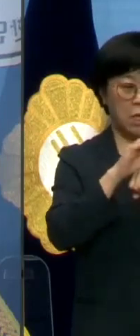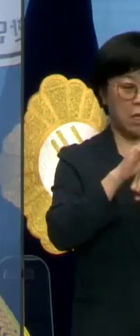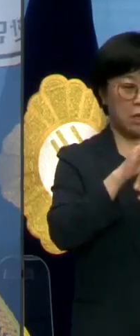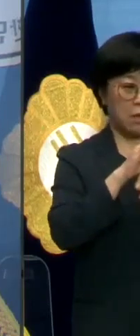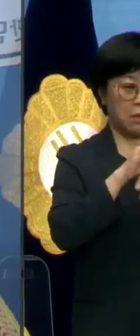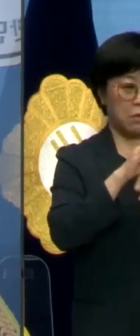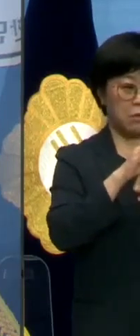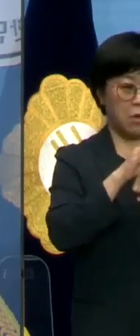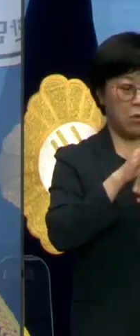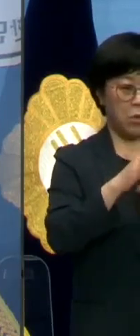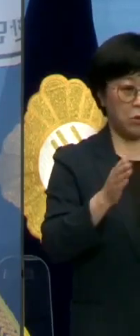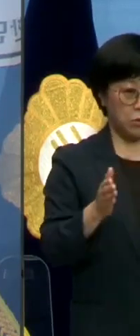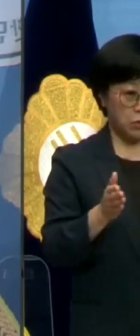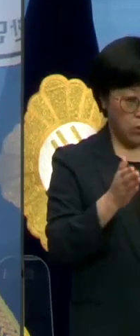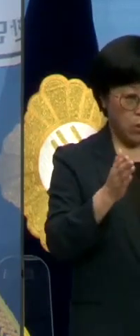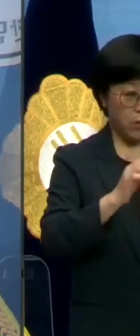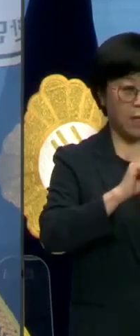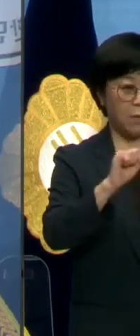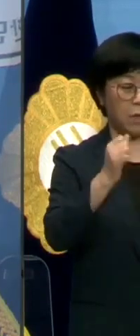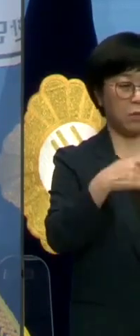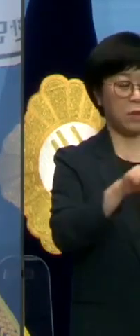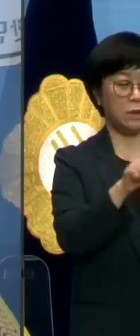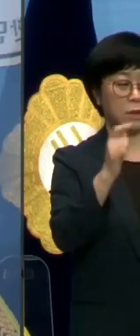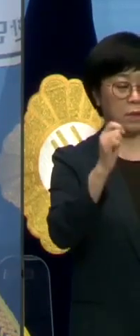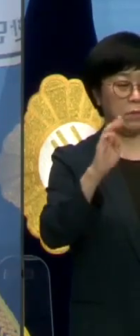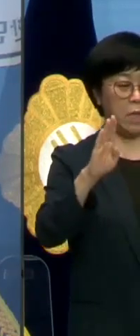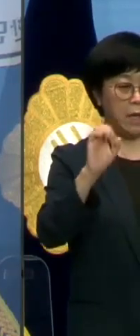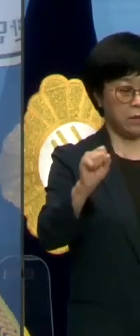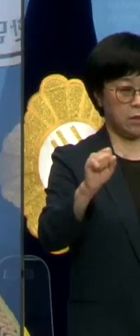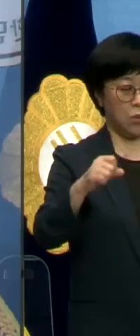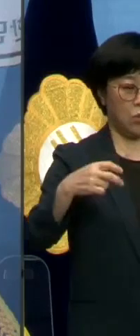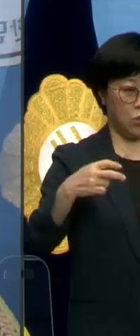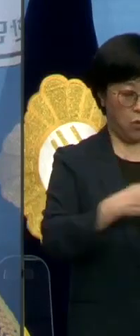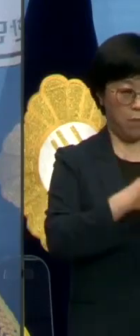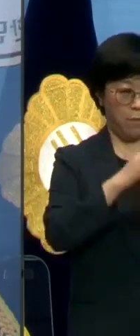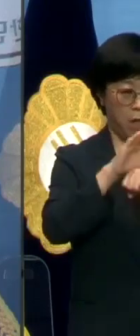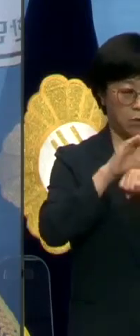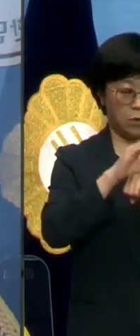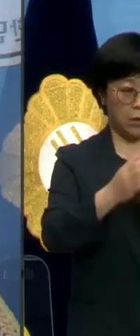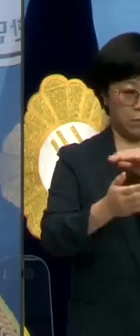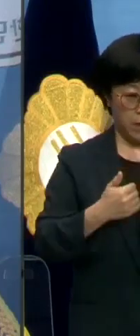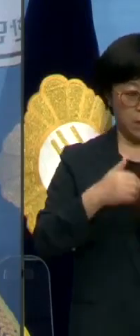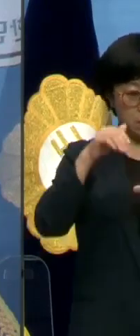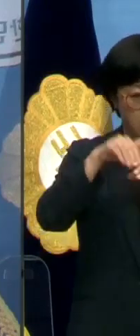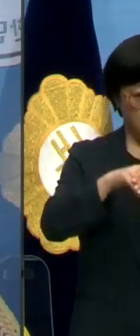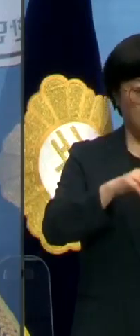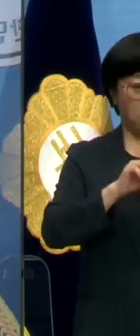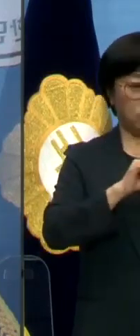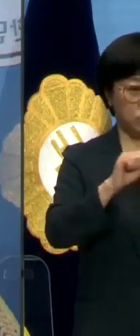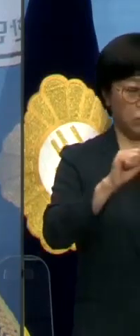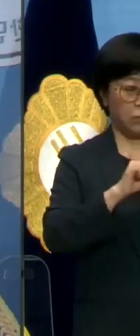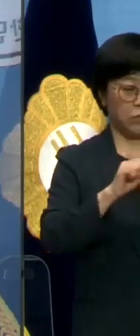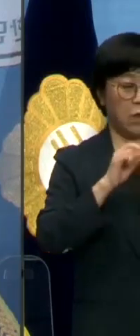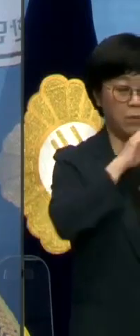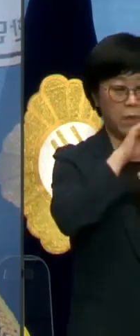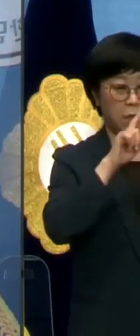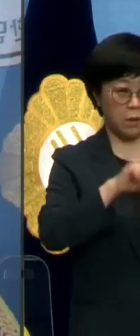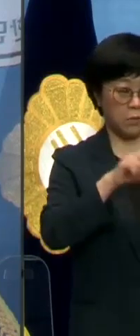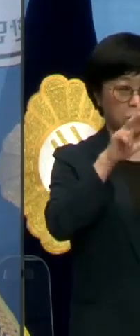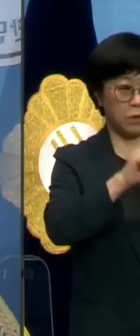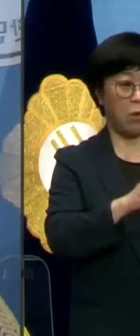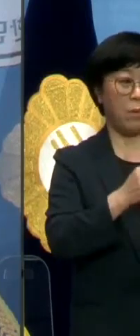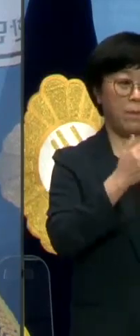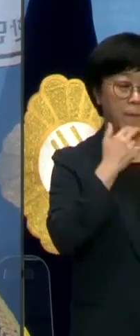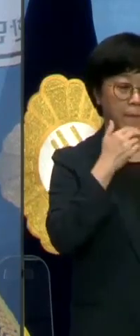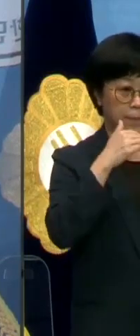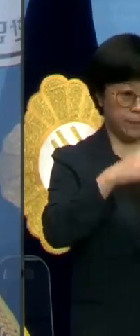구독 동력 캠페인을 빙자한 TBS 교통방송사의 사전선거운동 혐의에 대해 아무 문제가